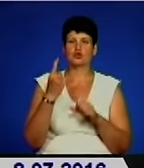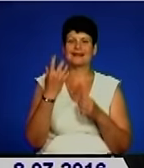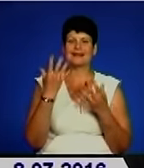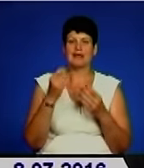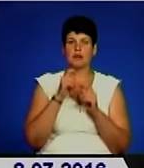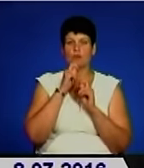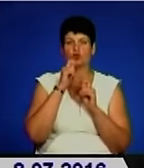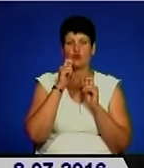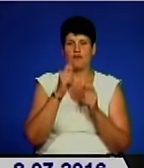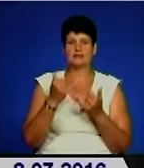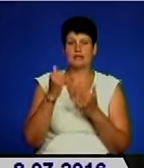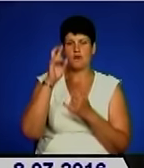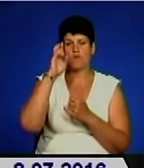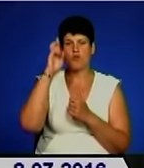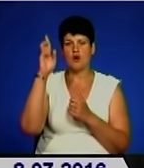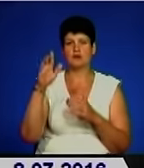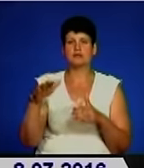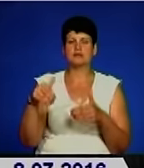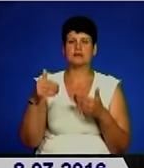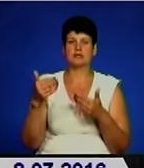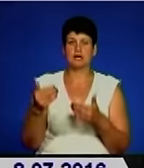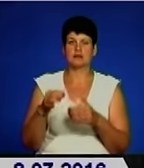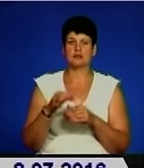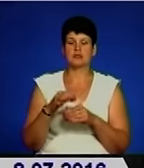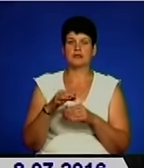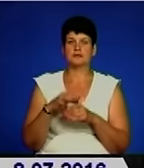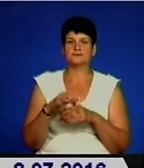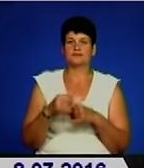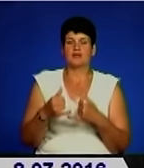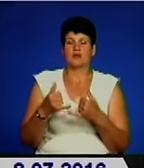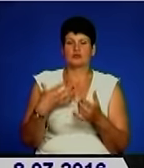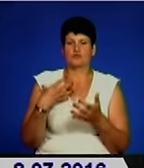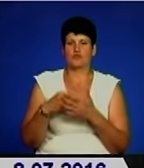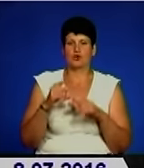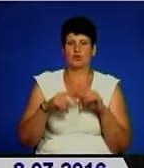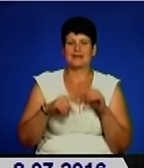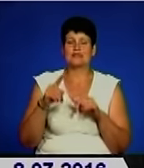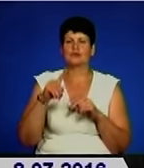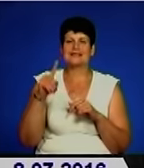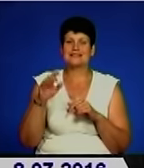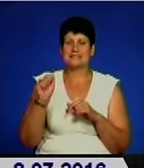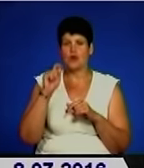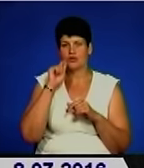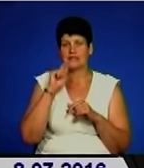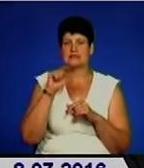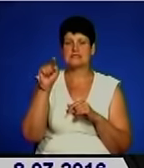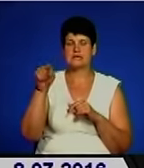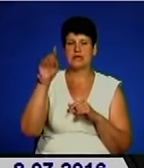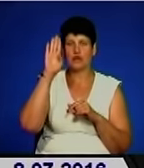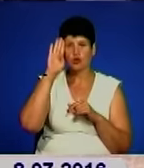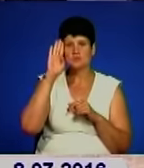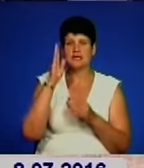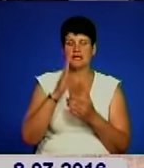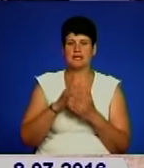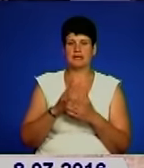для Бога, але принести в жертву за свою родину, за Україну, за тих наших хлопців, які є на передовій.